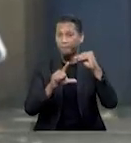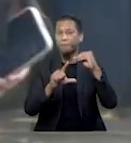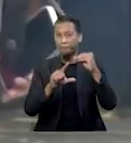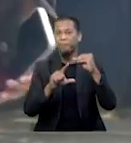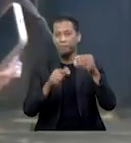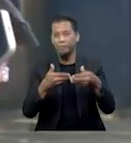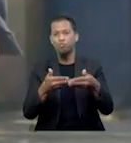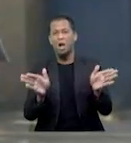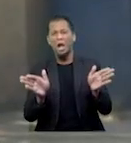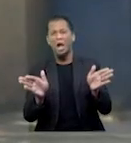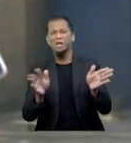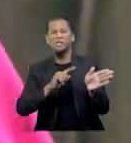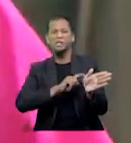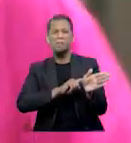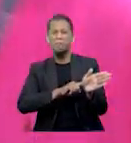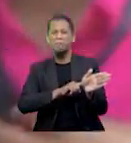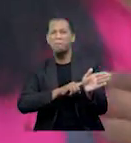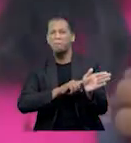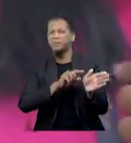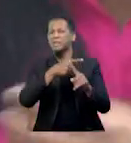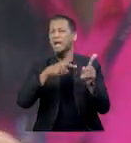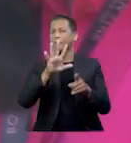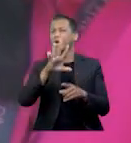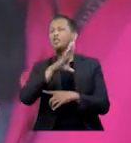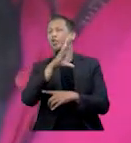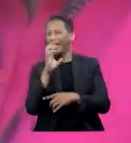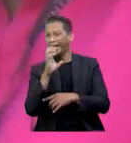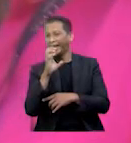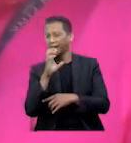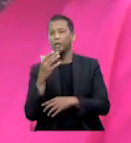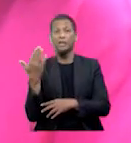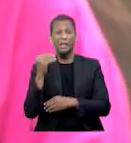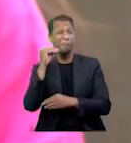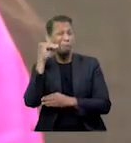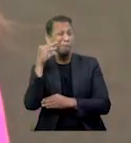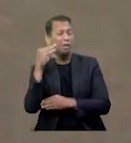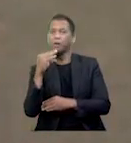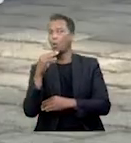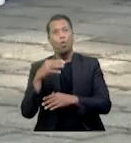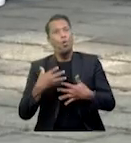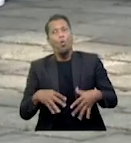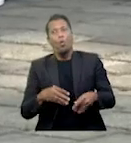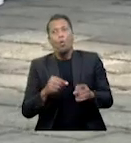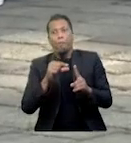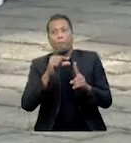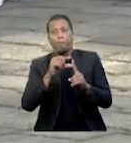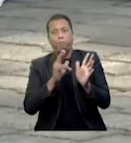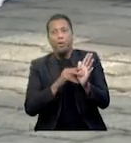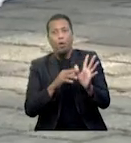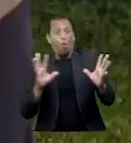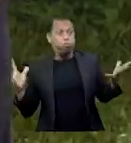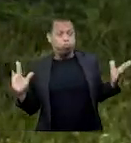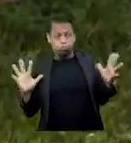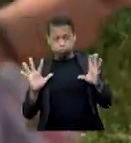16.30. Namun sejak Sabtu pagi, ratusan penggemar atau kerap disebut Blink sudah memadati area GBK untuk